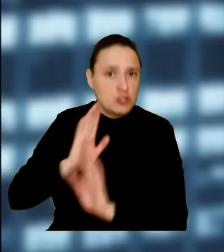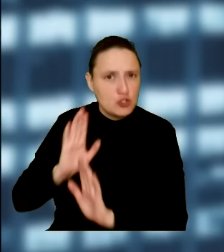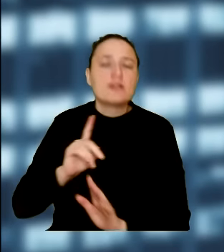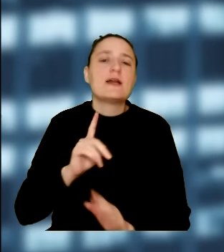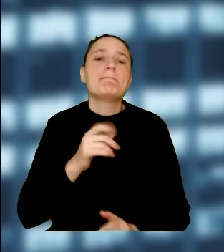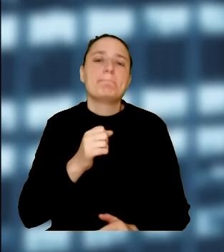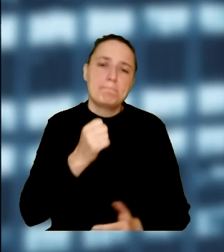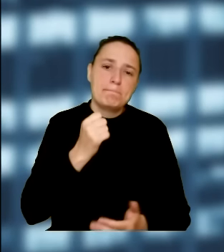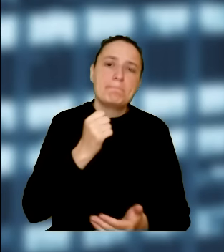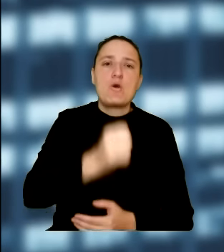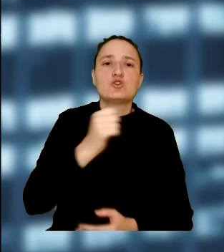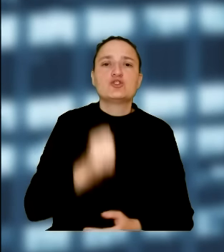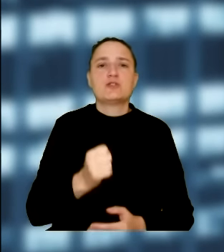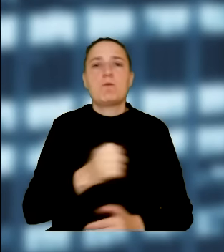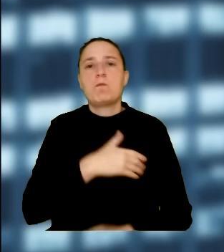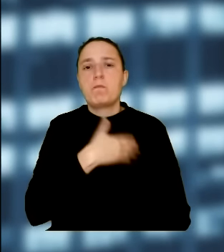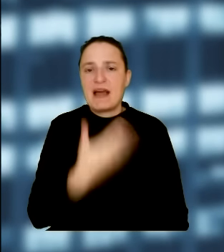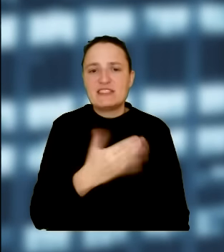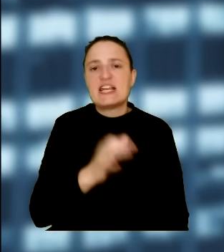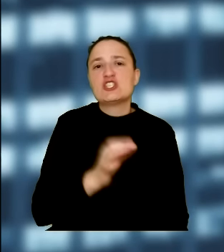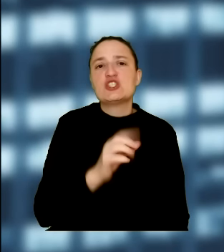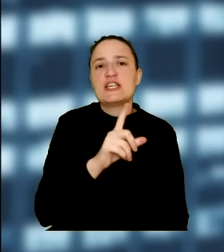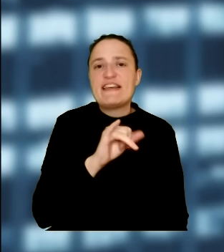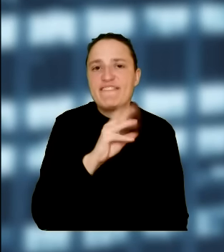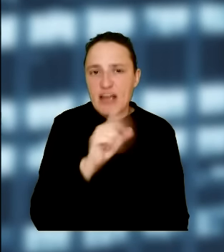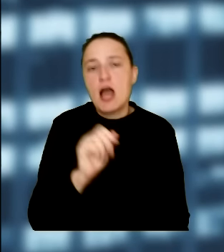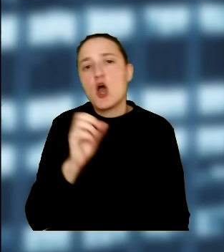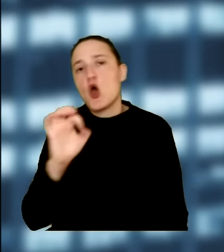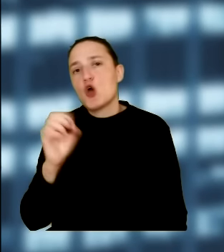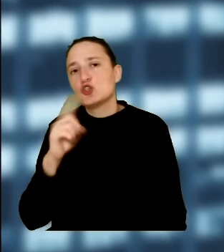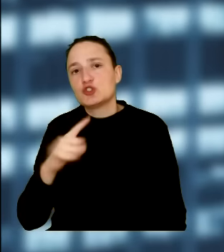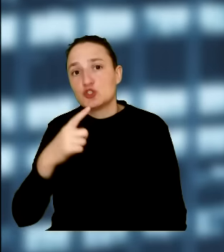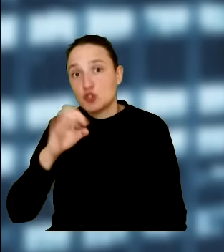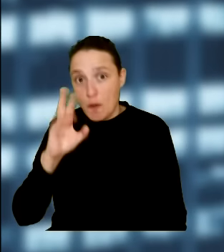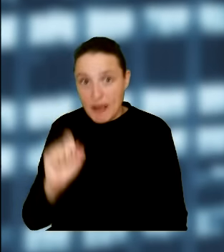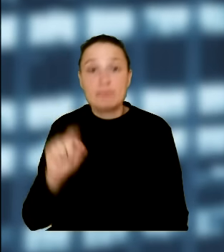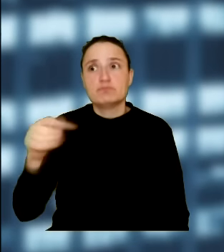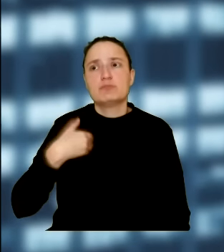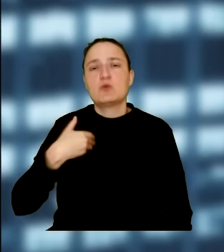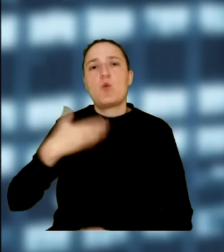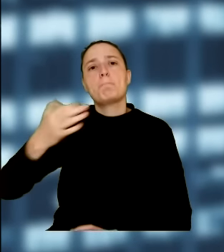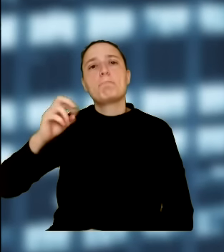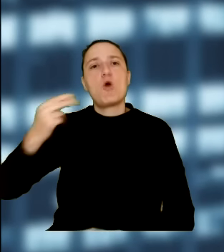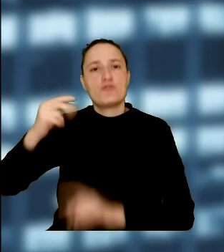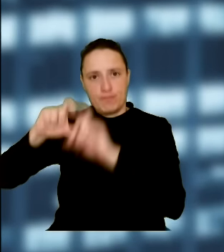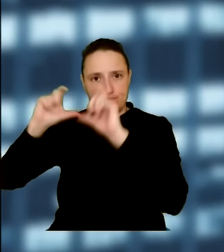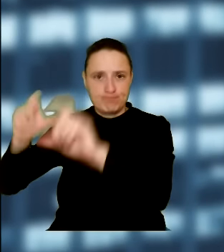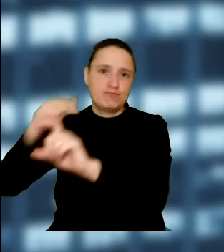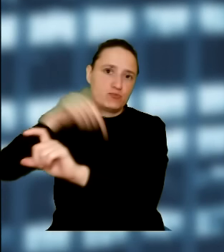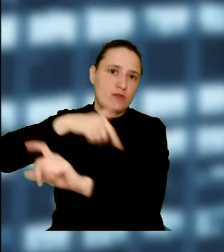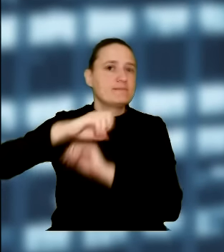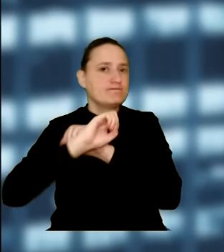Jacek Ozdoba, Andrzej Śliwka, zorganizowali dzisiaj taką konferencję prasową przed gmachem MON-u, na której zapowiedzieli